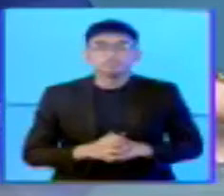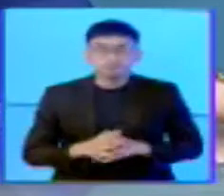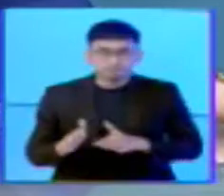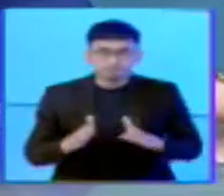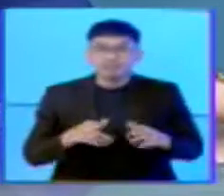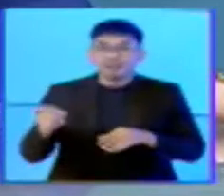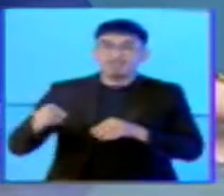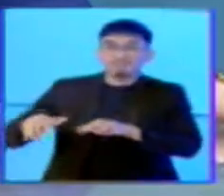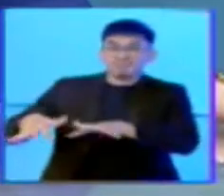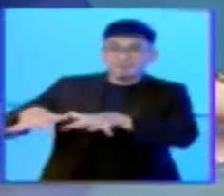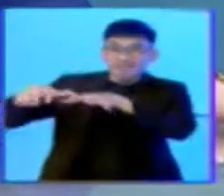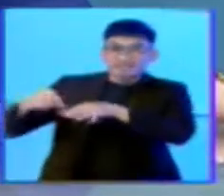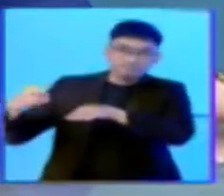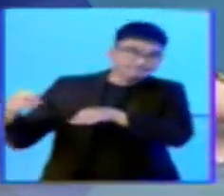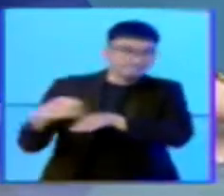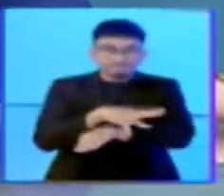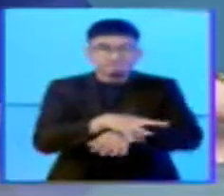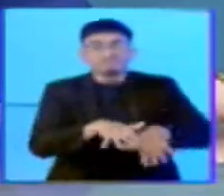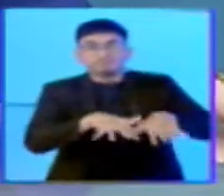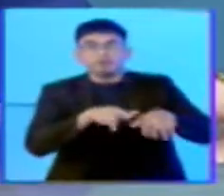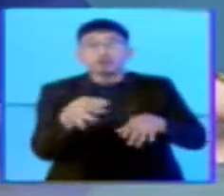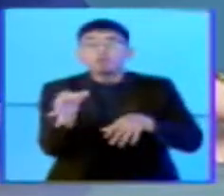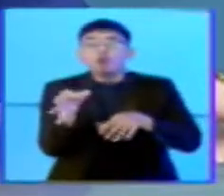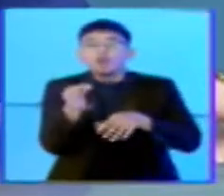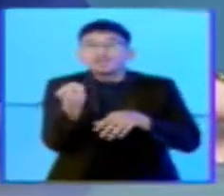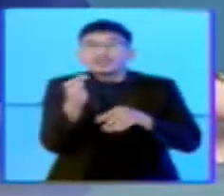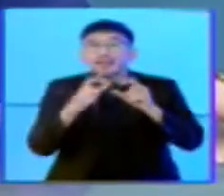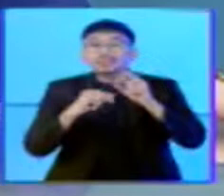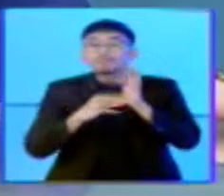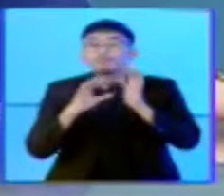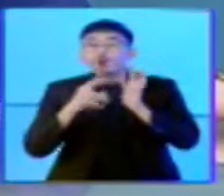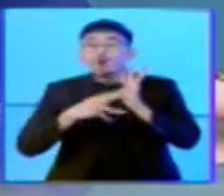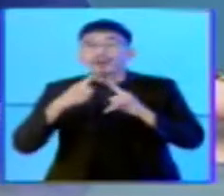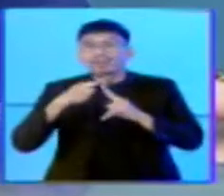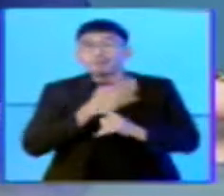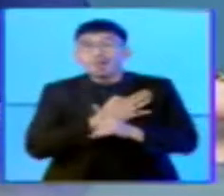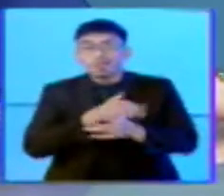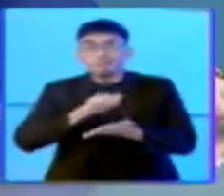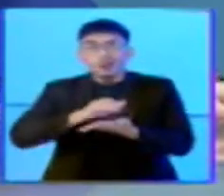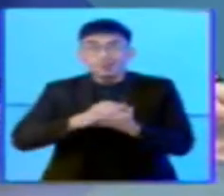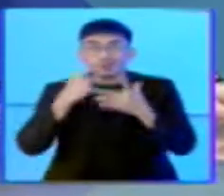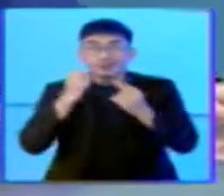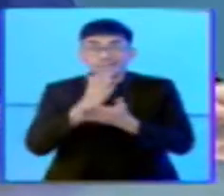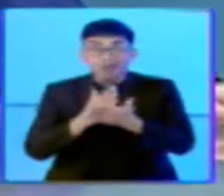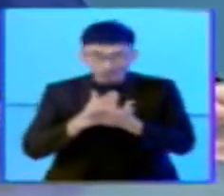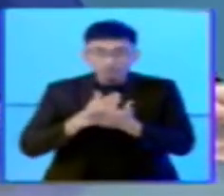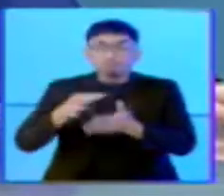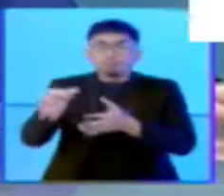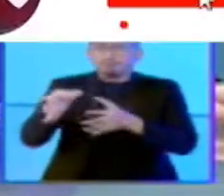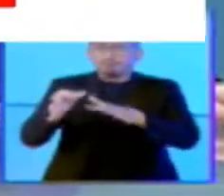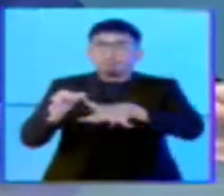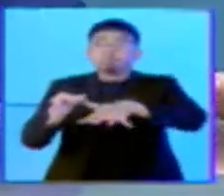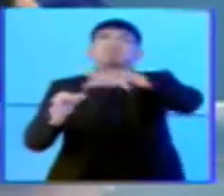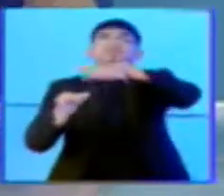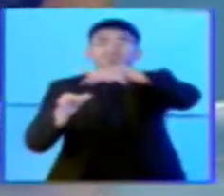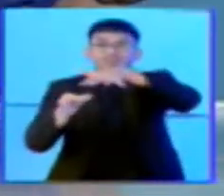Sementara itu, pemirsa, dampak banjir air pasang sebuah pulau kecil Simonet di Kabupaten Pekalongan, Jawa Tengah, tenggelam. Ratusan warga penghuni kampung